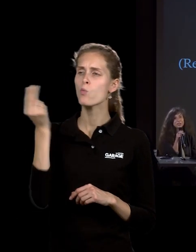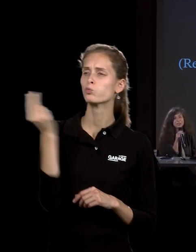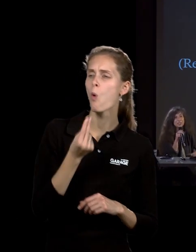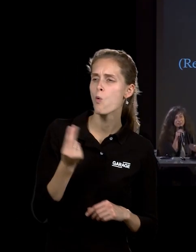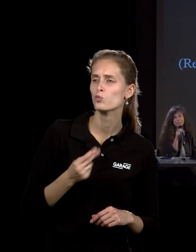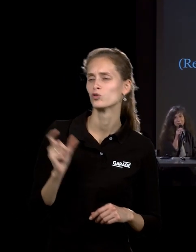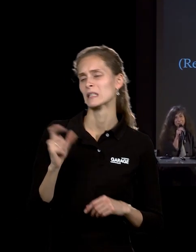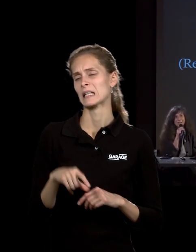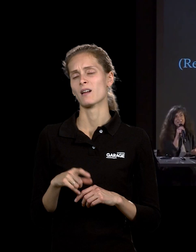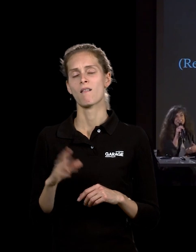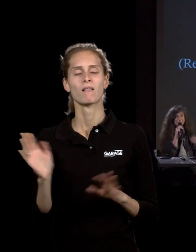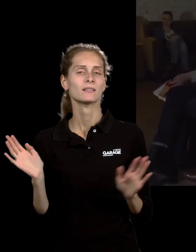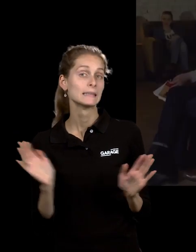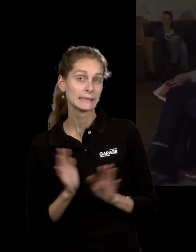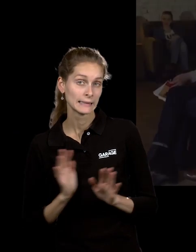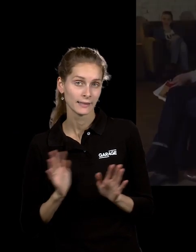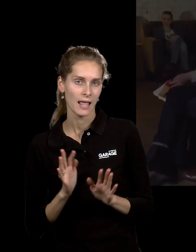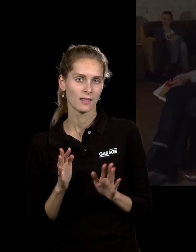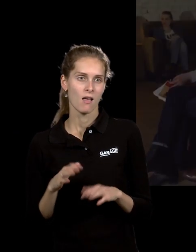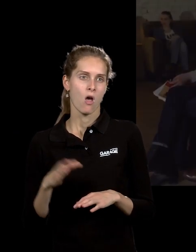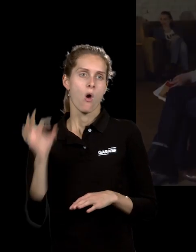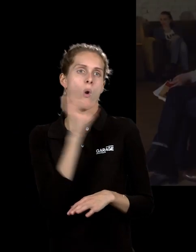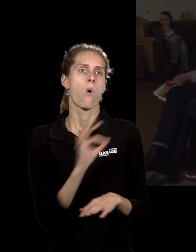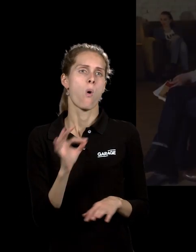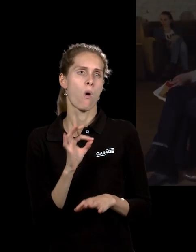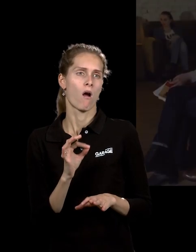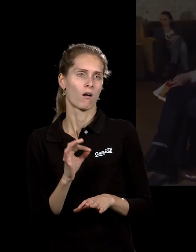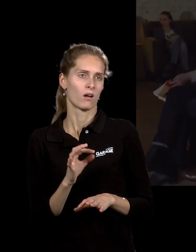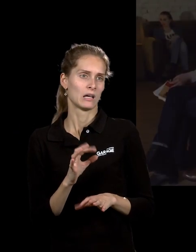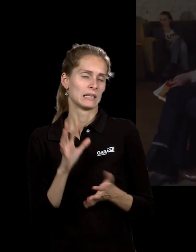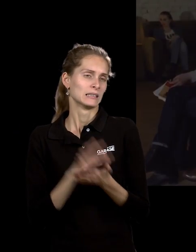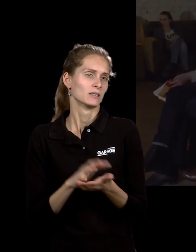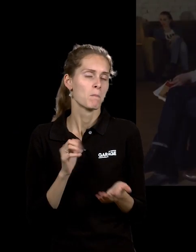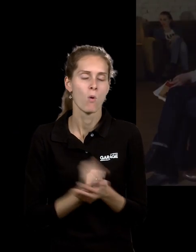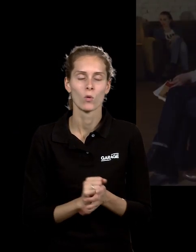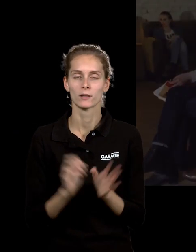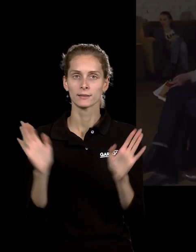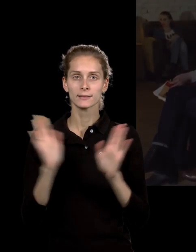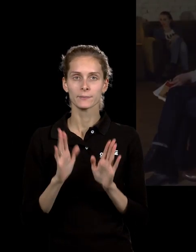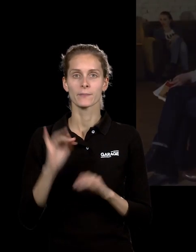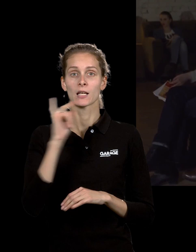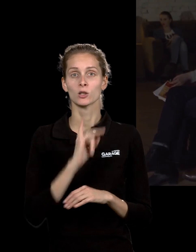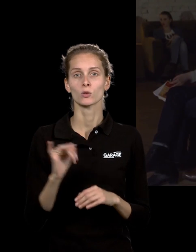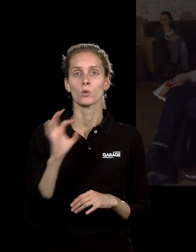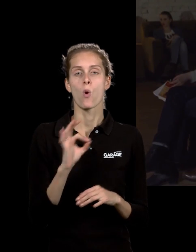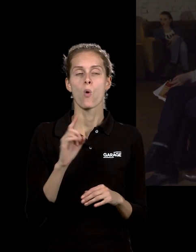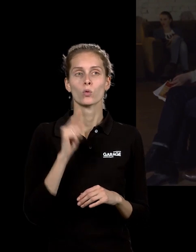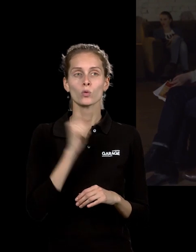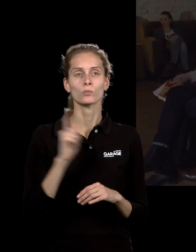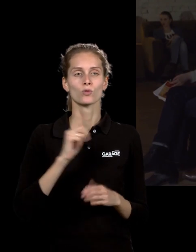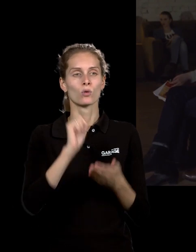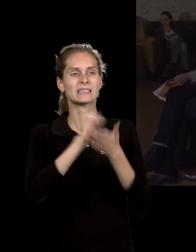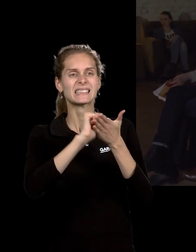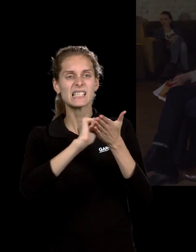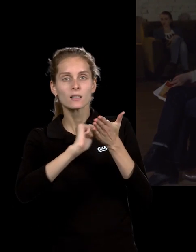Это не жест иконоклазма, это не жест вандализма. Это история про то, что надо, что, во-первых, стирание — это такое же действие,